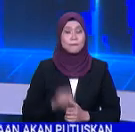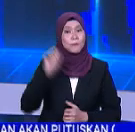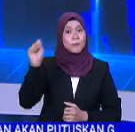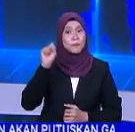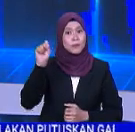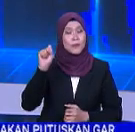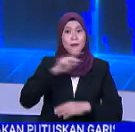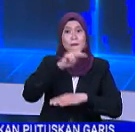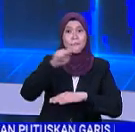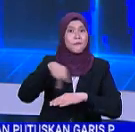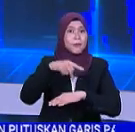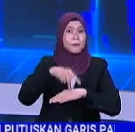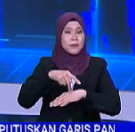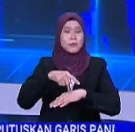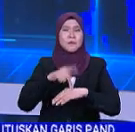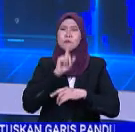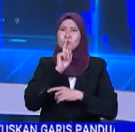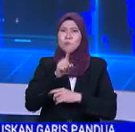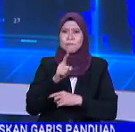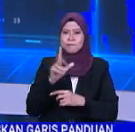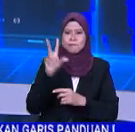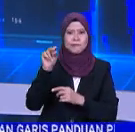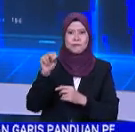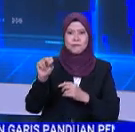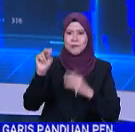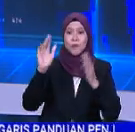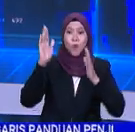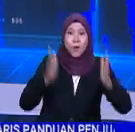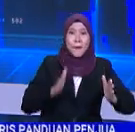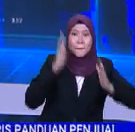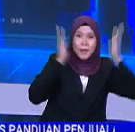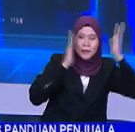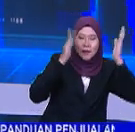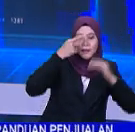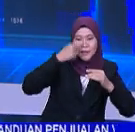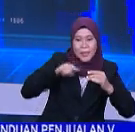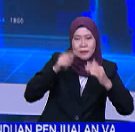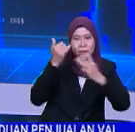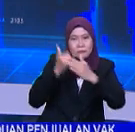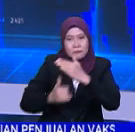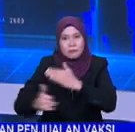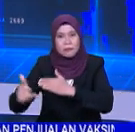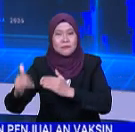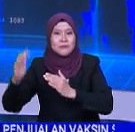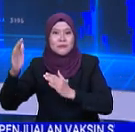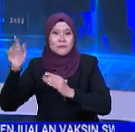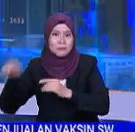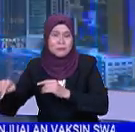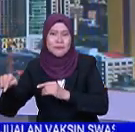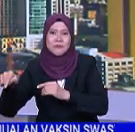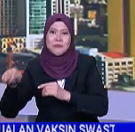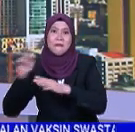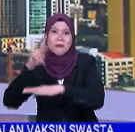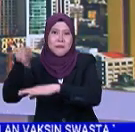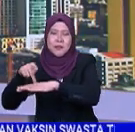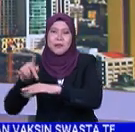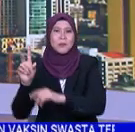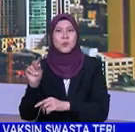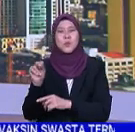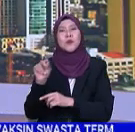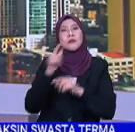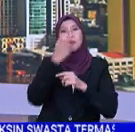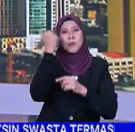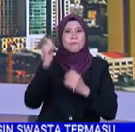Saudara, Filipina tidak akan membenarkan pengunjung dari Malaysia dan Thailand memasuki negara itu. Ia sebagai usaha mengekang